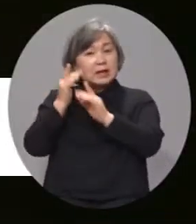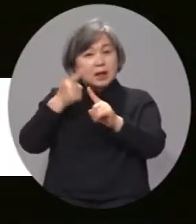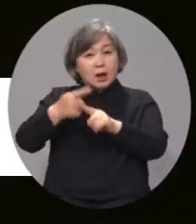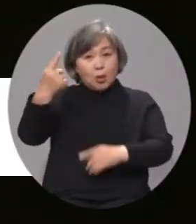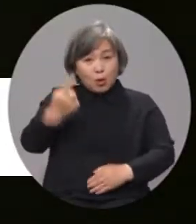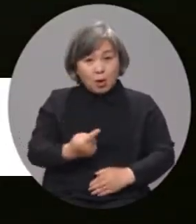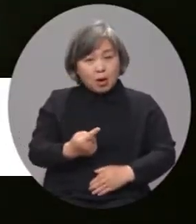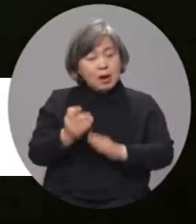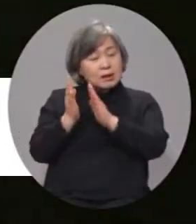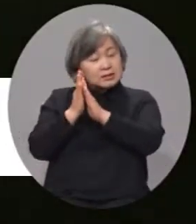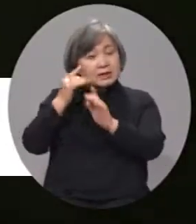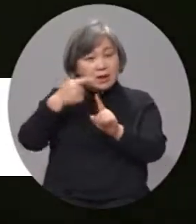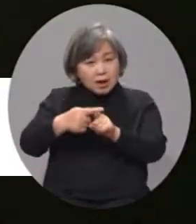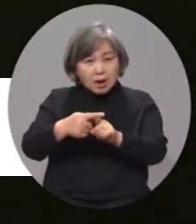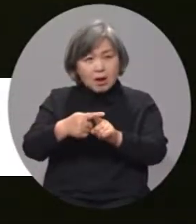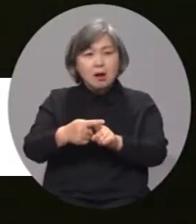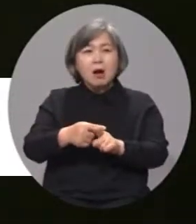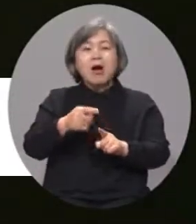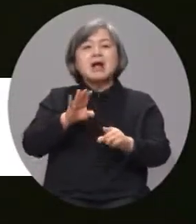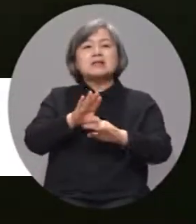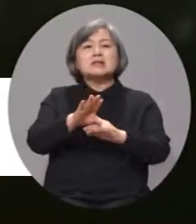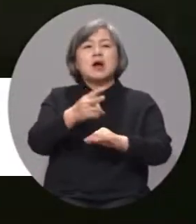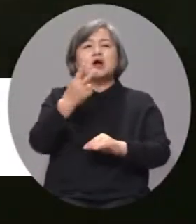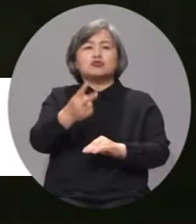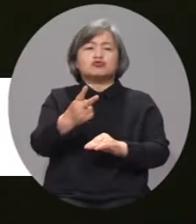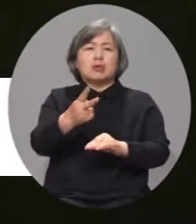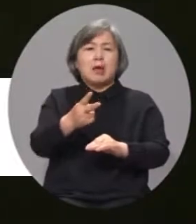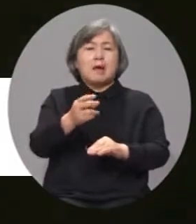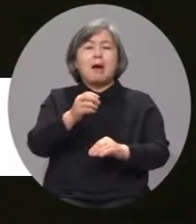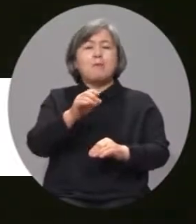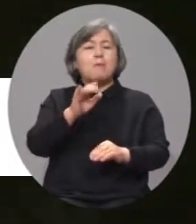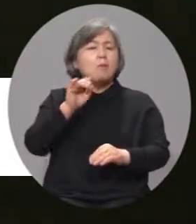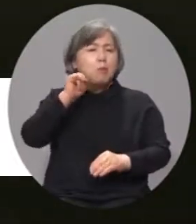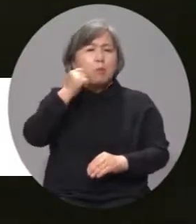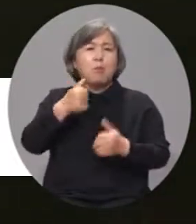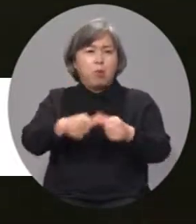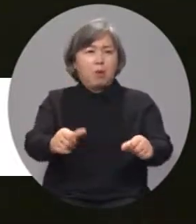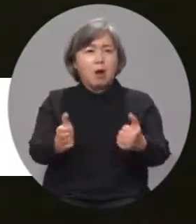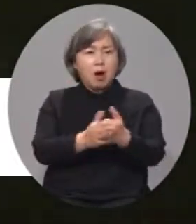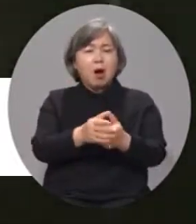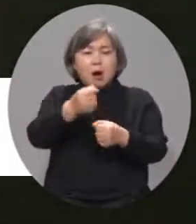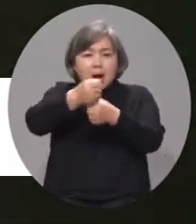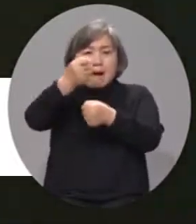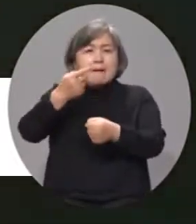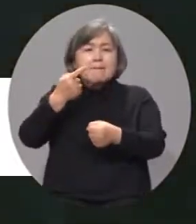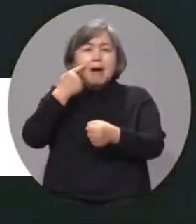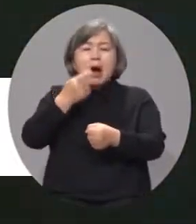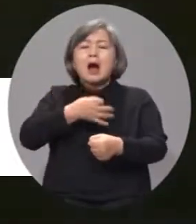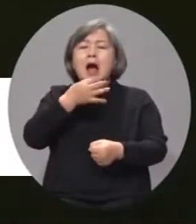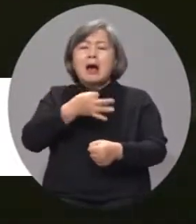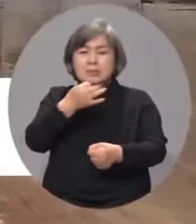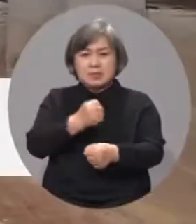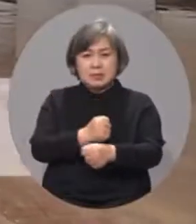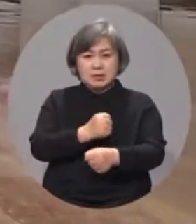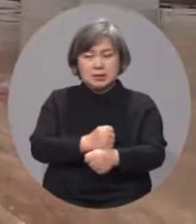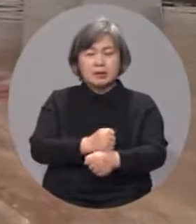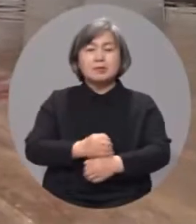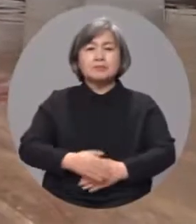나오셨어요? 주무시다가? 우리 차 두 대나 버렸어. 어쩌니 우산 좀 받아봐요. 아니